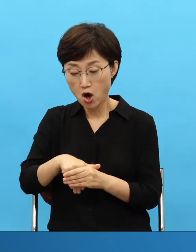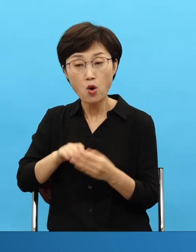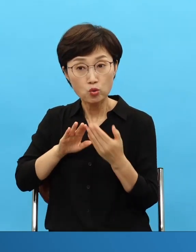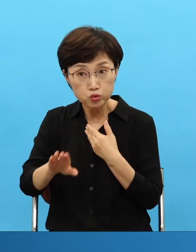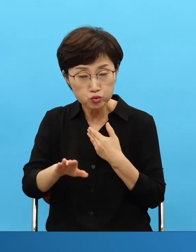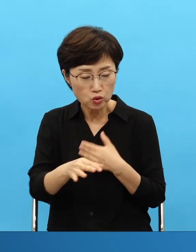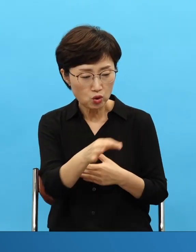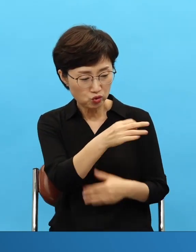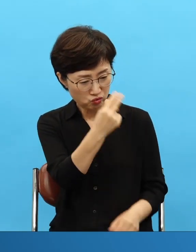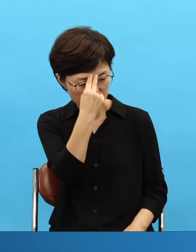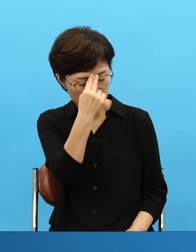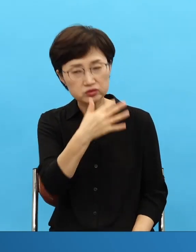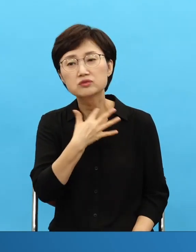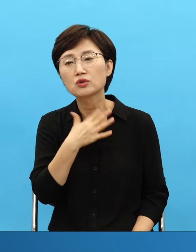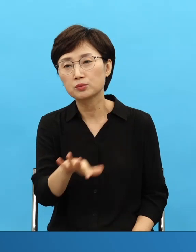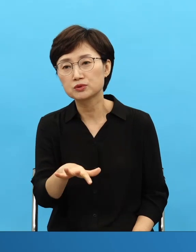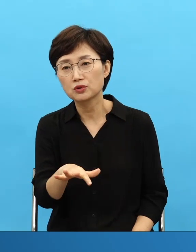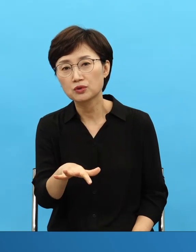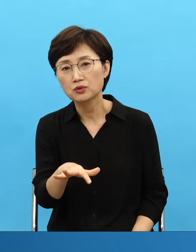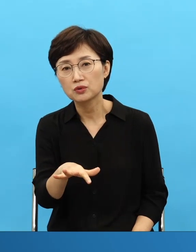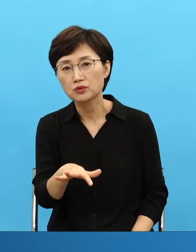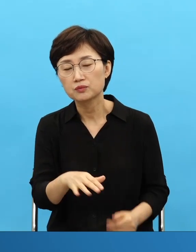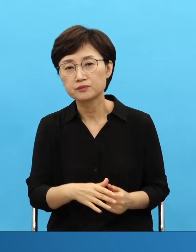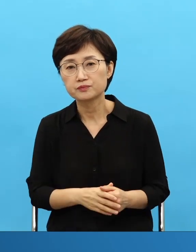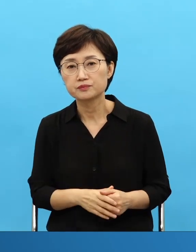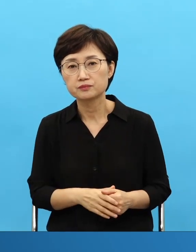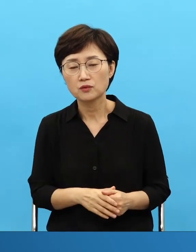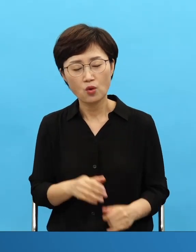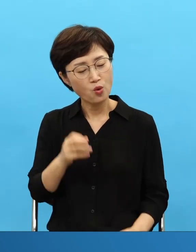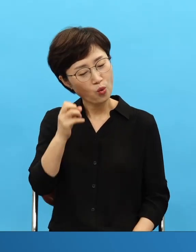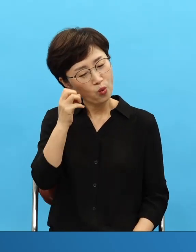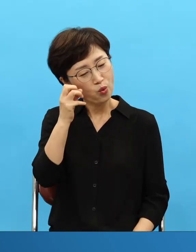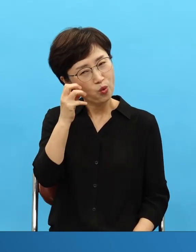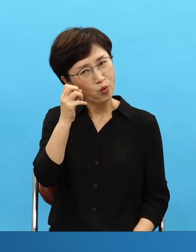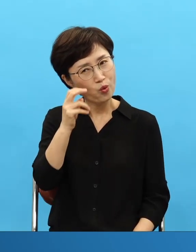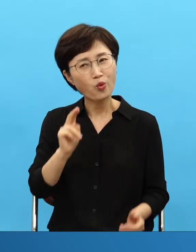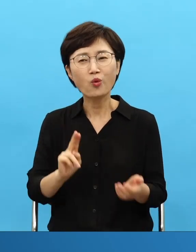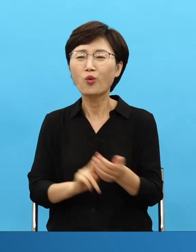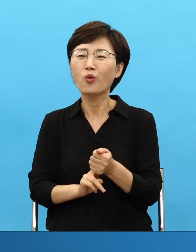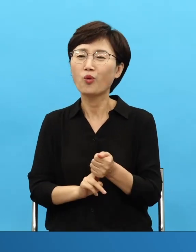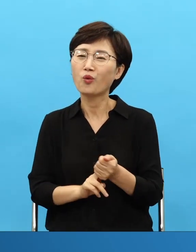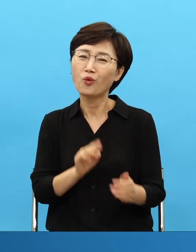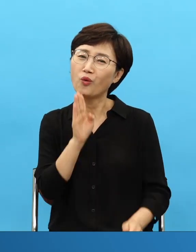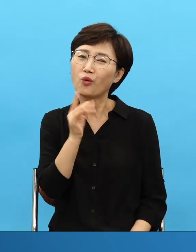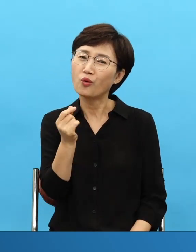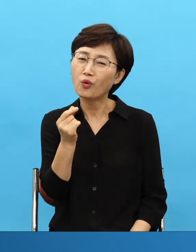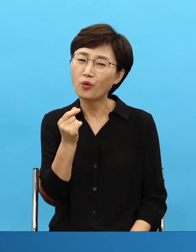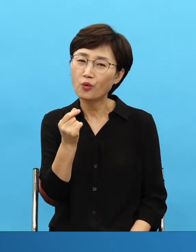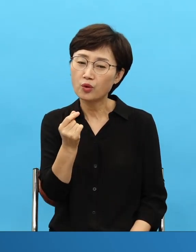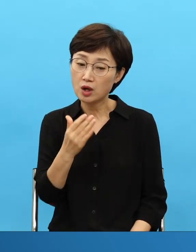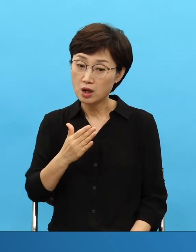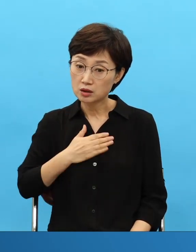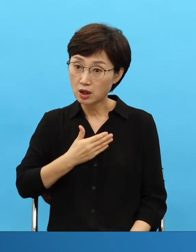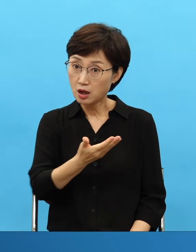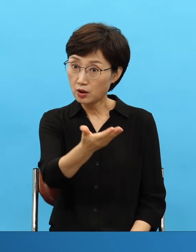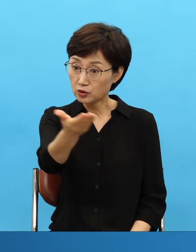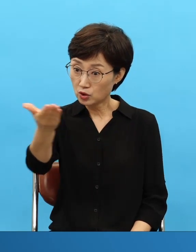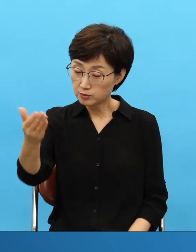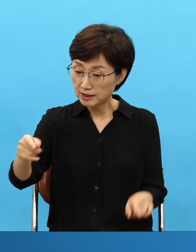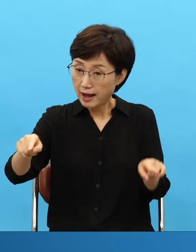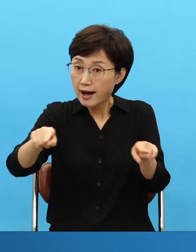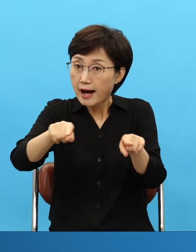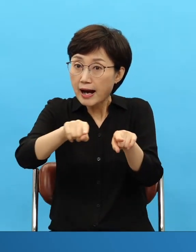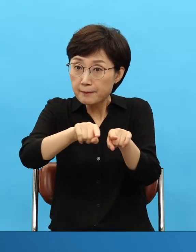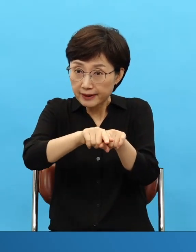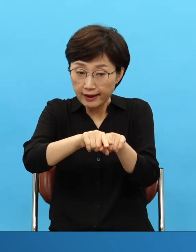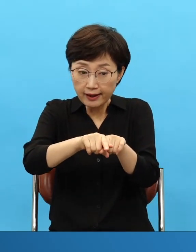of financial matters. 이상하게도요, 여러분과 제가 발로 밟은 데는 전부 다